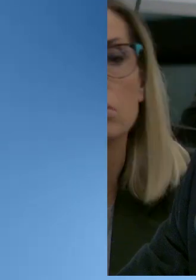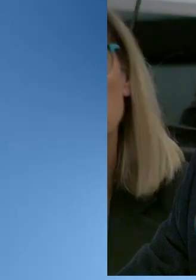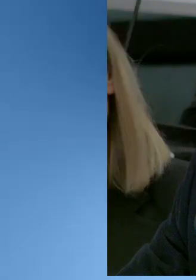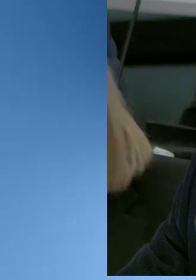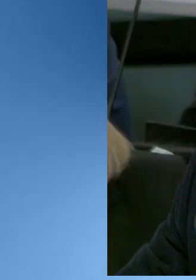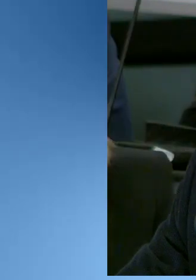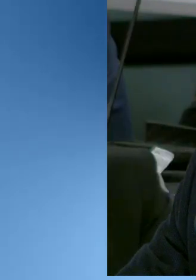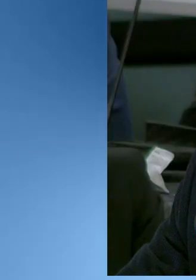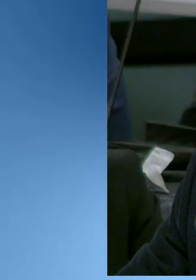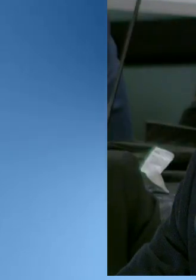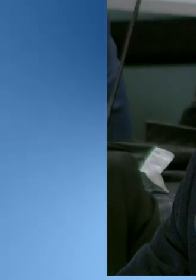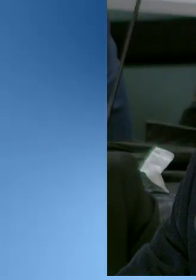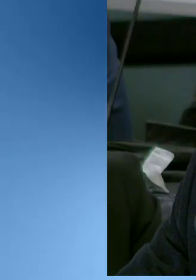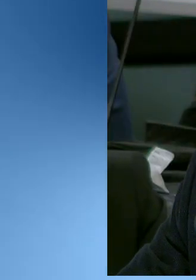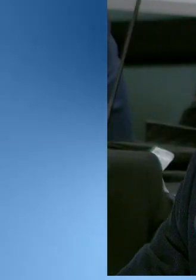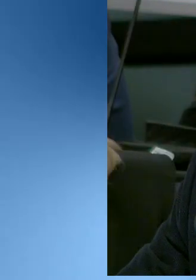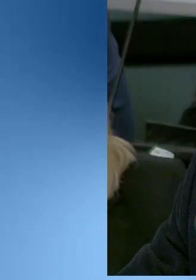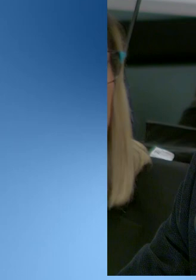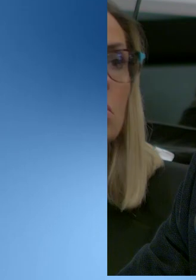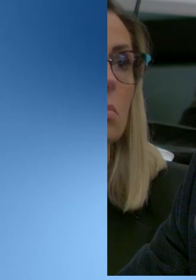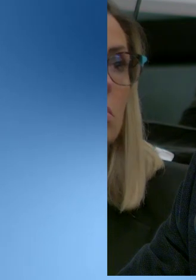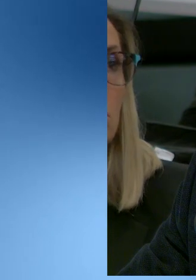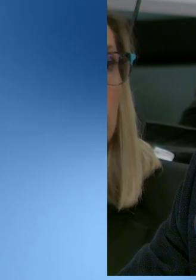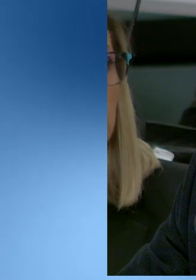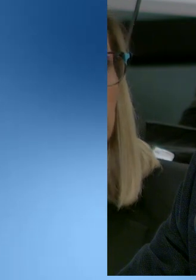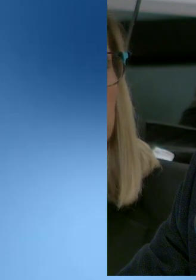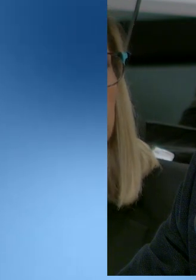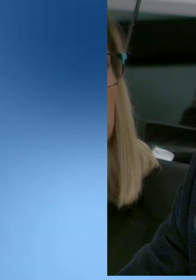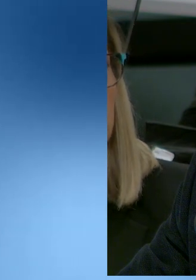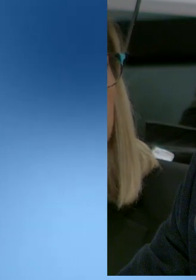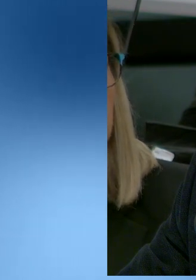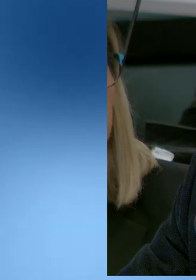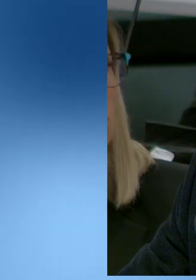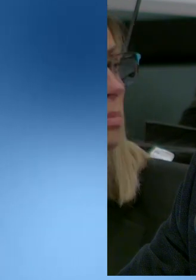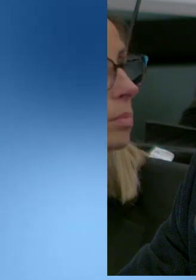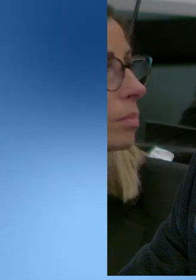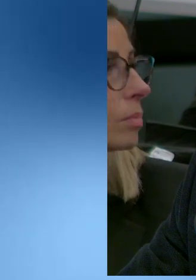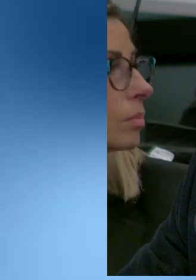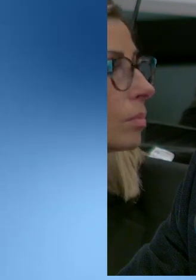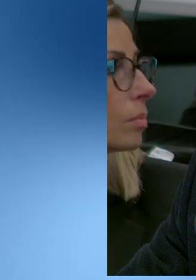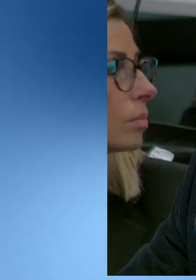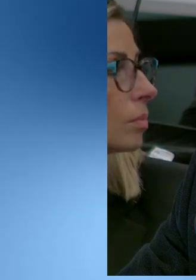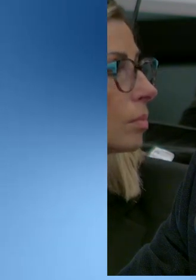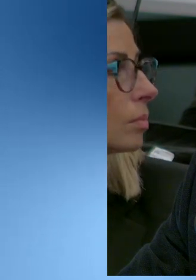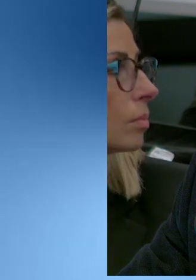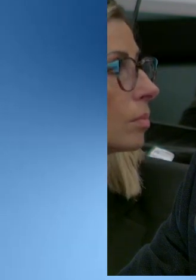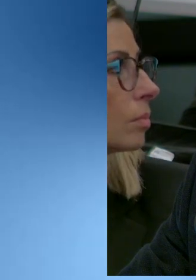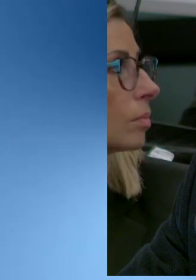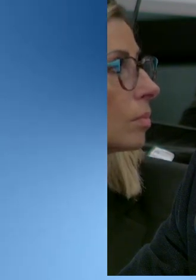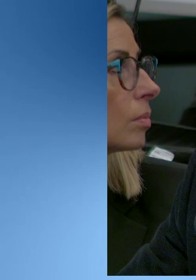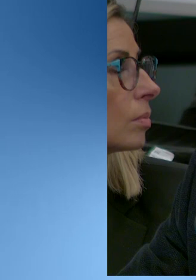réclamons euh de connaître les critères effectivement de de vos décisions et concernant ce